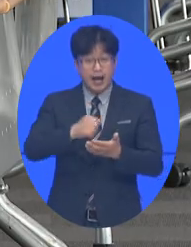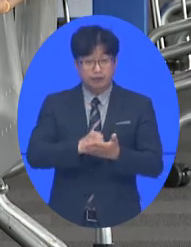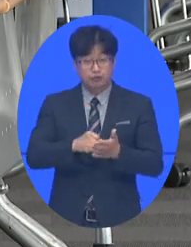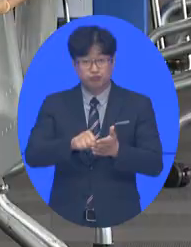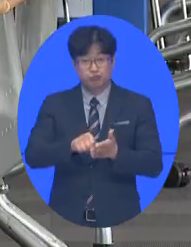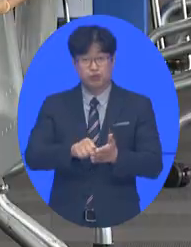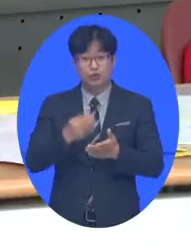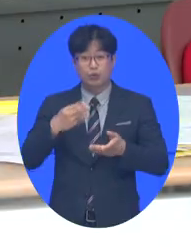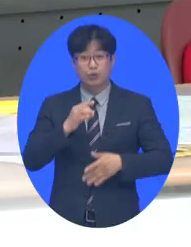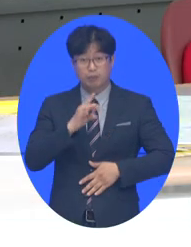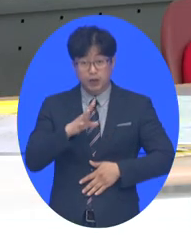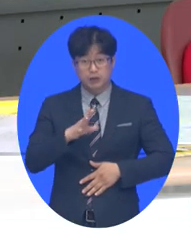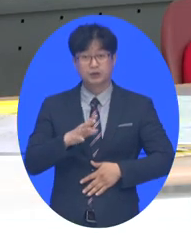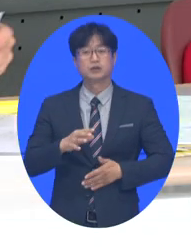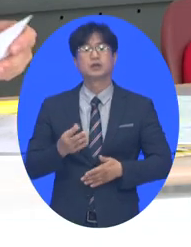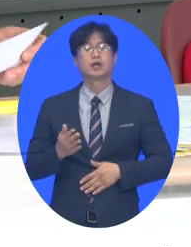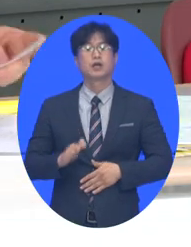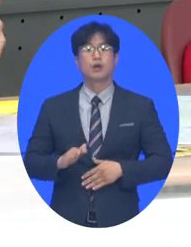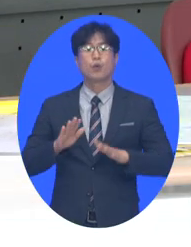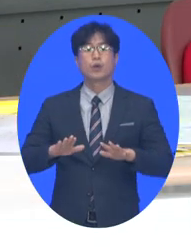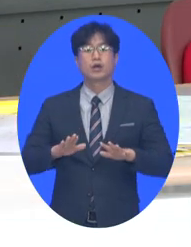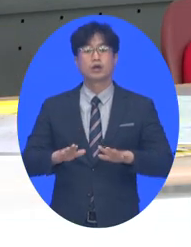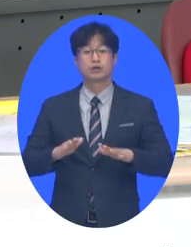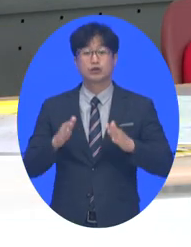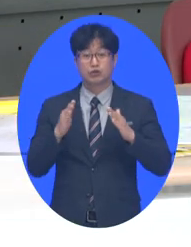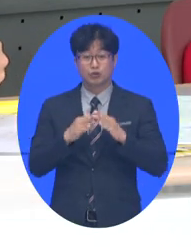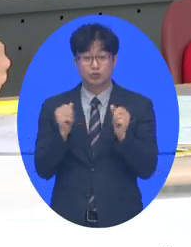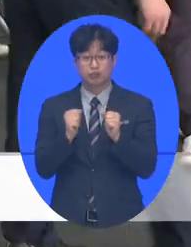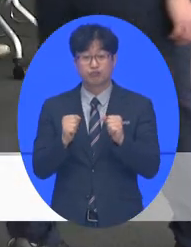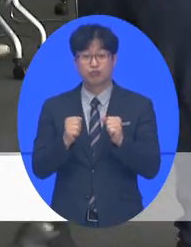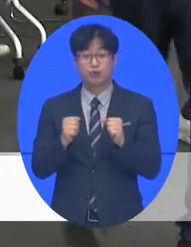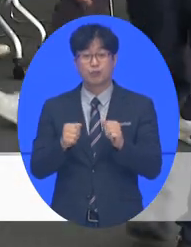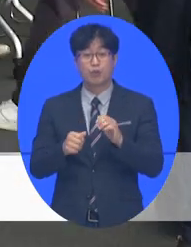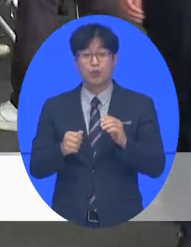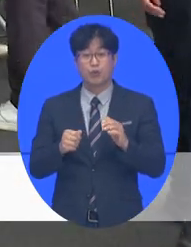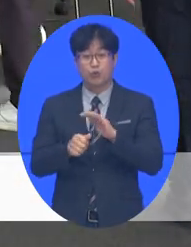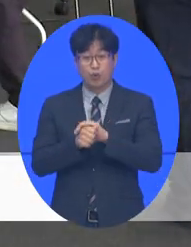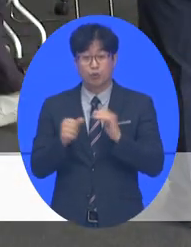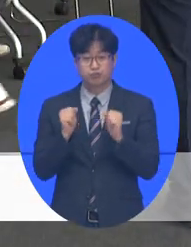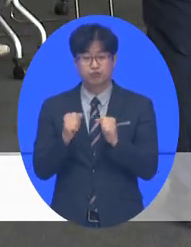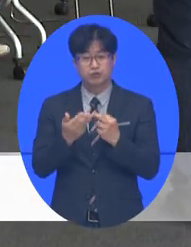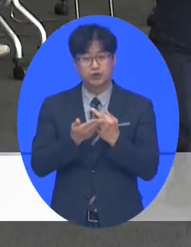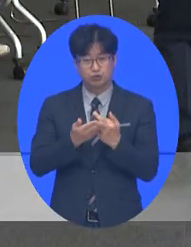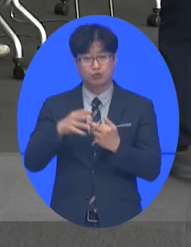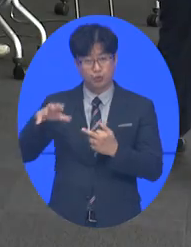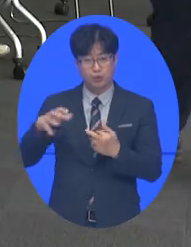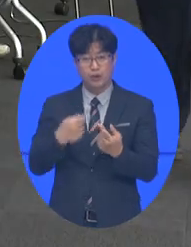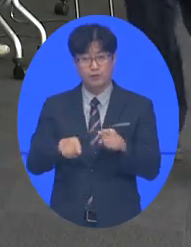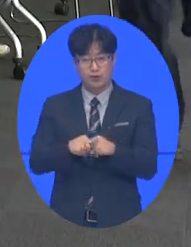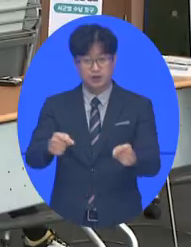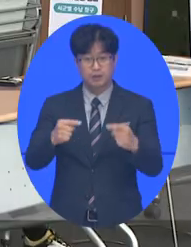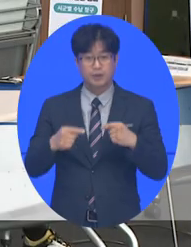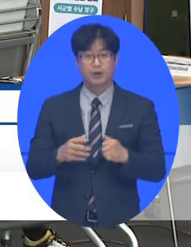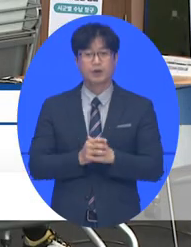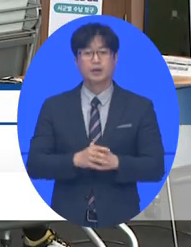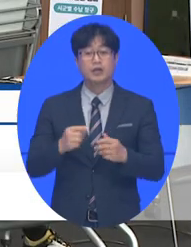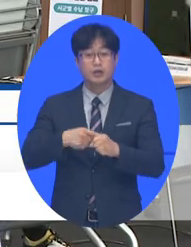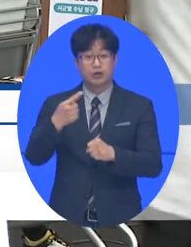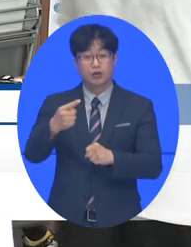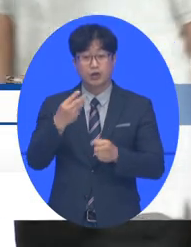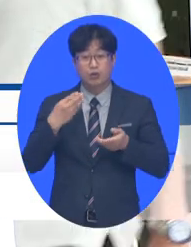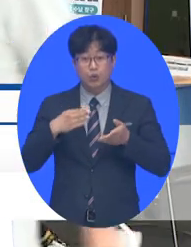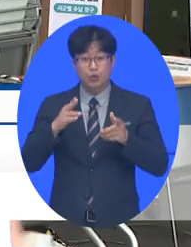공매는 현재까지 경기도만 실시하고 있는데, 올해는 처음으로 경북과 전북, 제주 등 다른 시도와 함께 열렸습니다. 그러니까